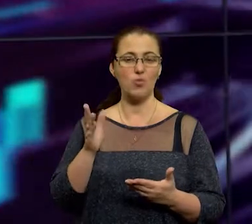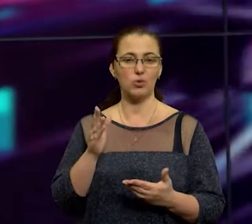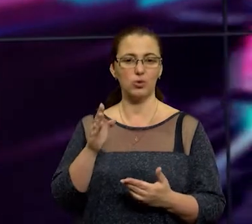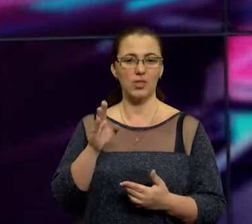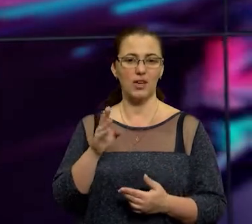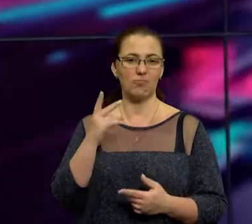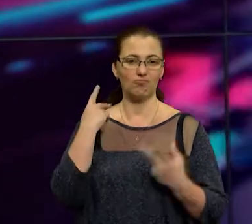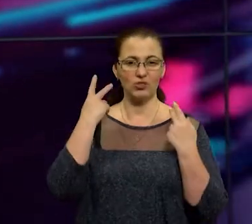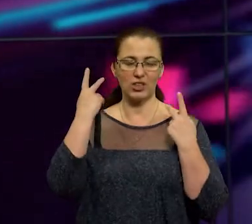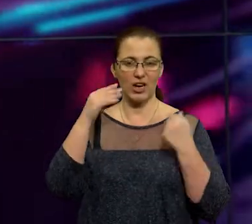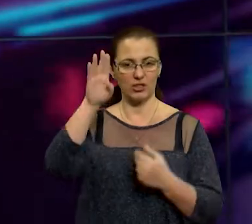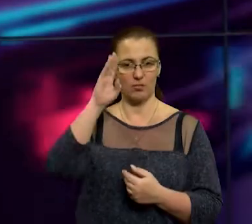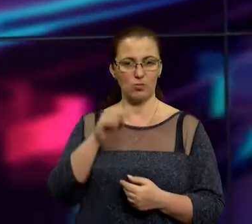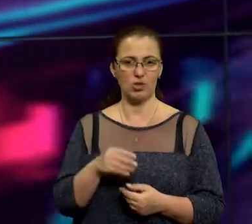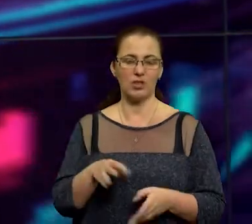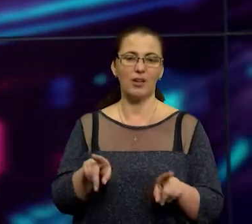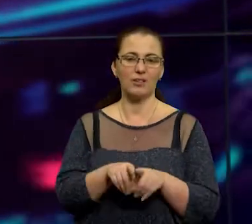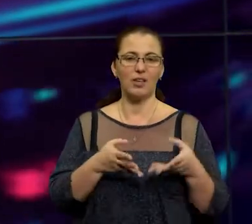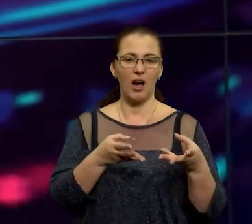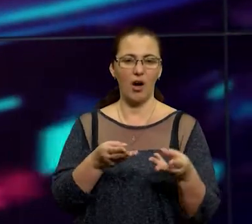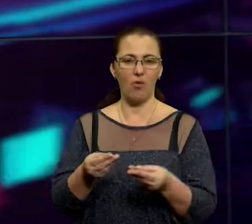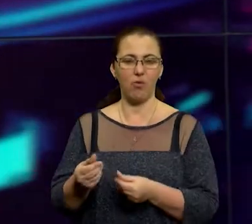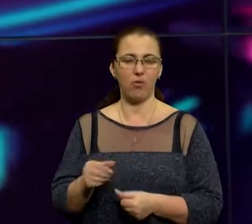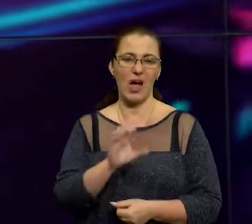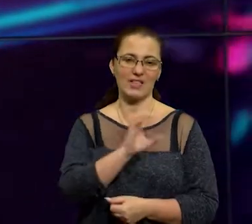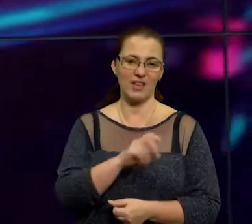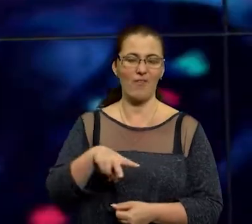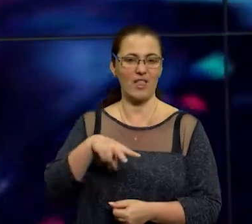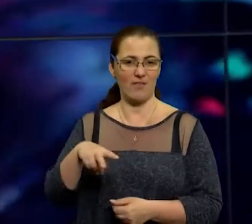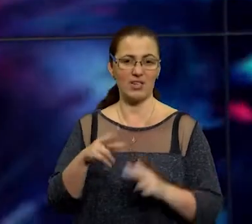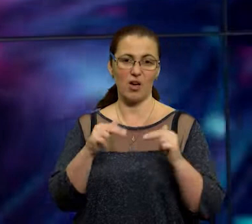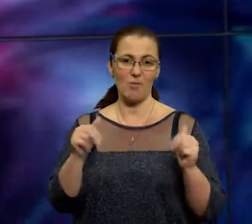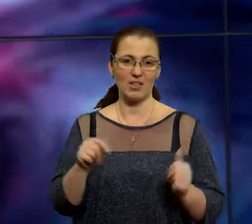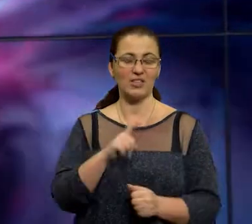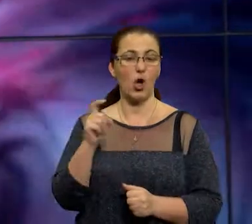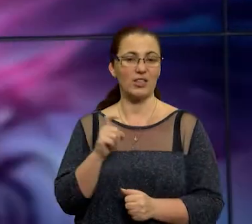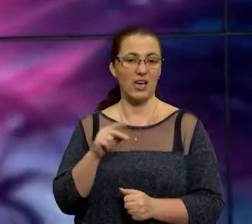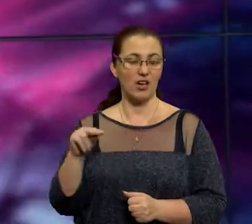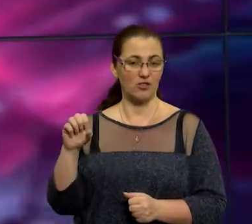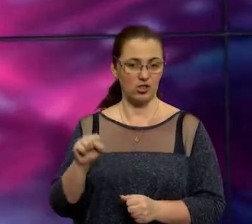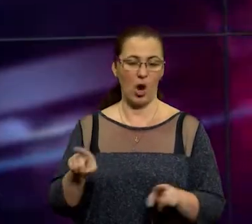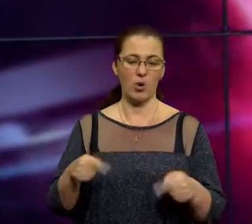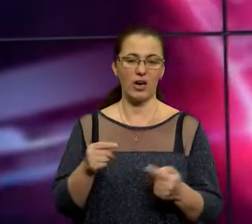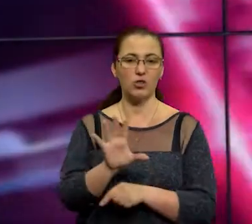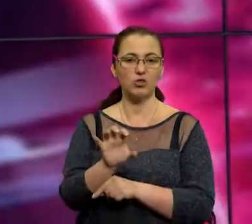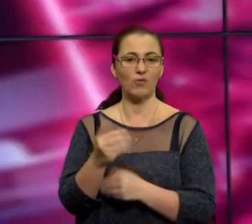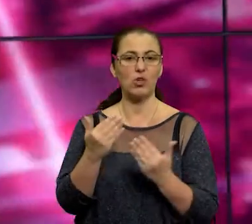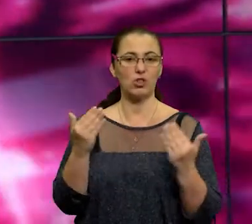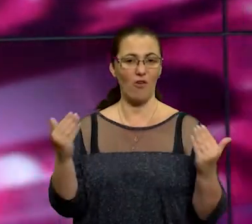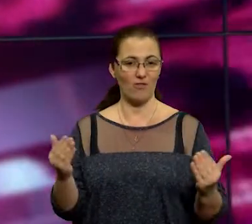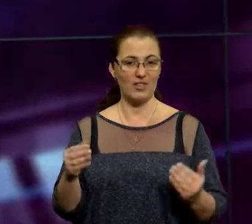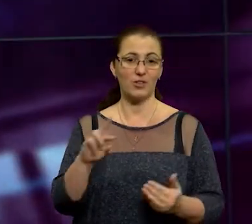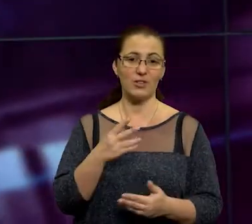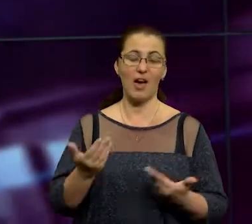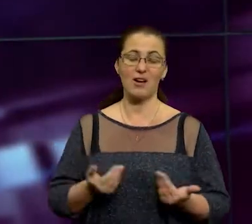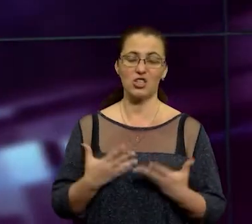чоловіків. Атмосфера торкнеться також Сихової Левандівки. Зокрема, у палаці імені Гната Хоткевича організують фотовиставку про те, як жив